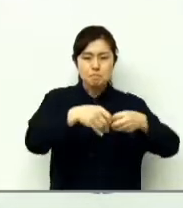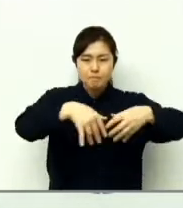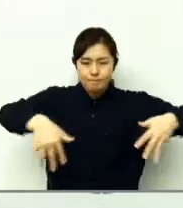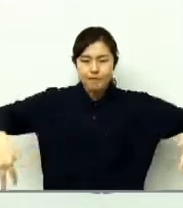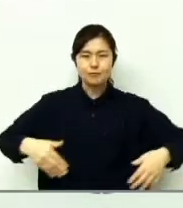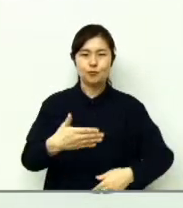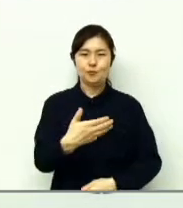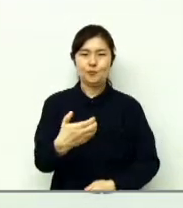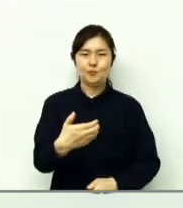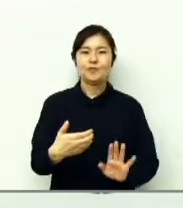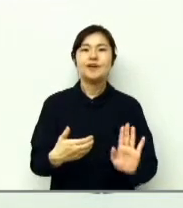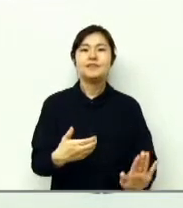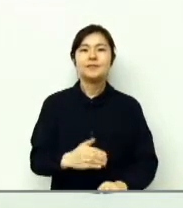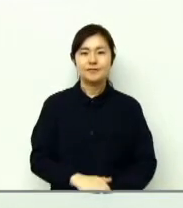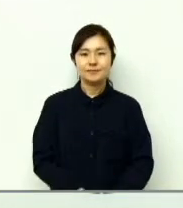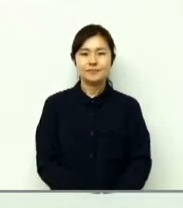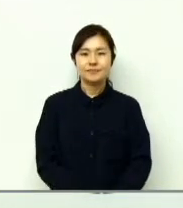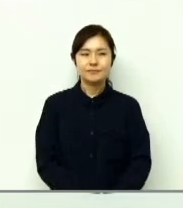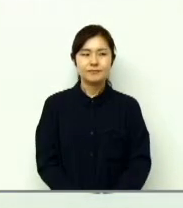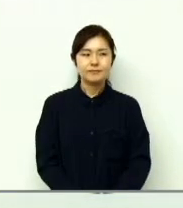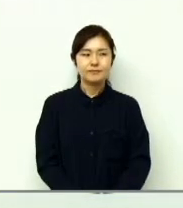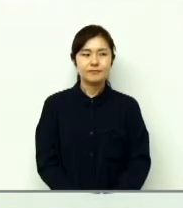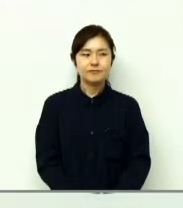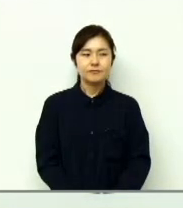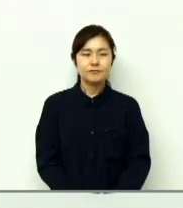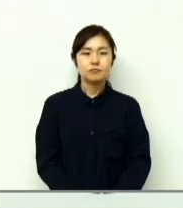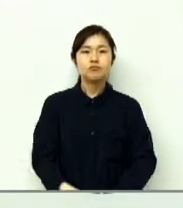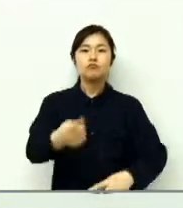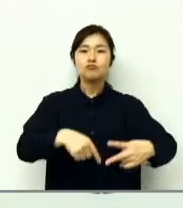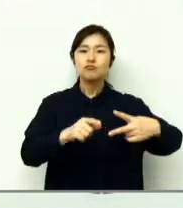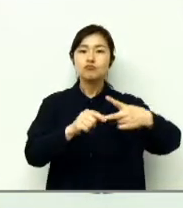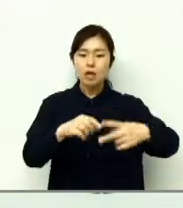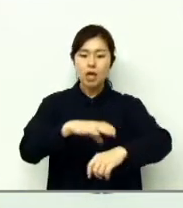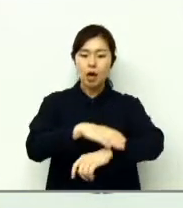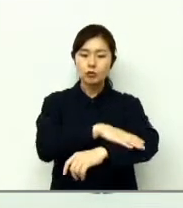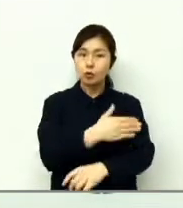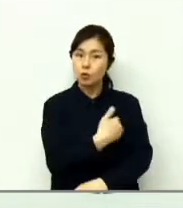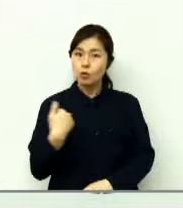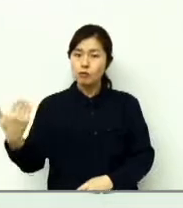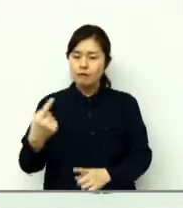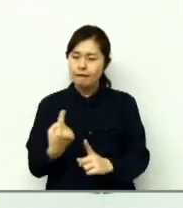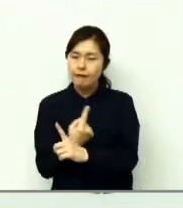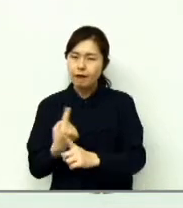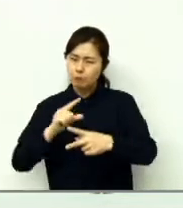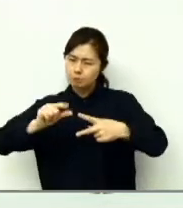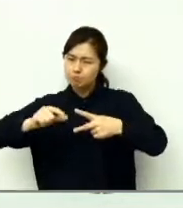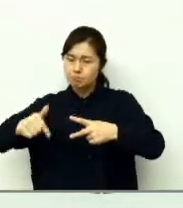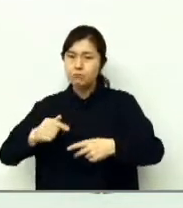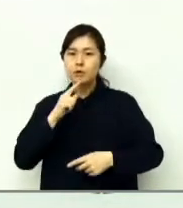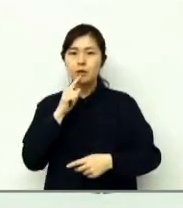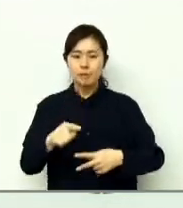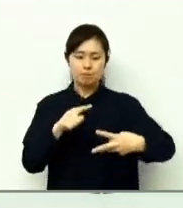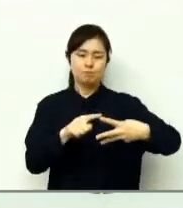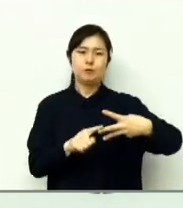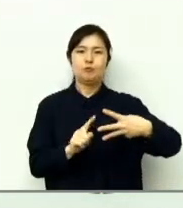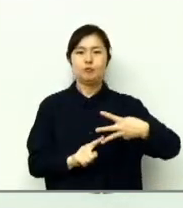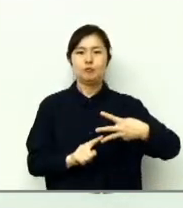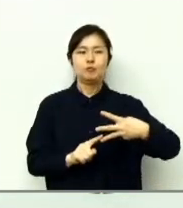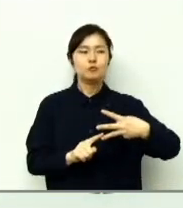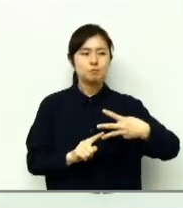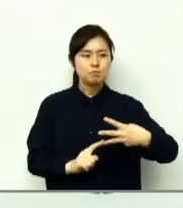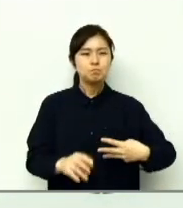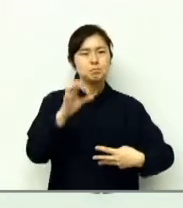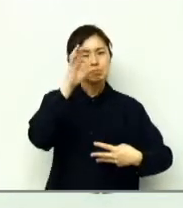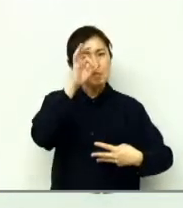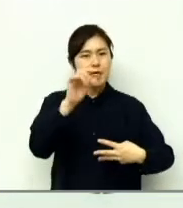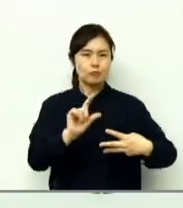う一つの柱でございます、高品質経営プログラムについては3つの柱、見える改革、踏む改革、人